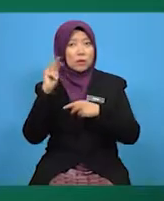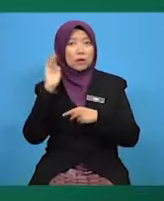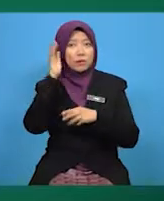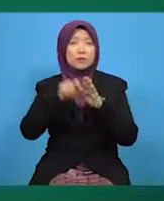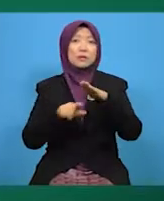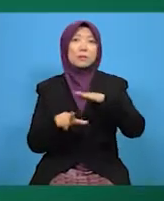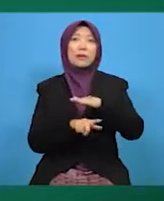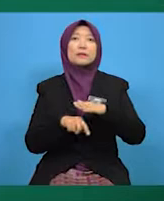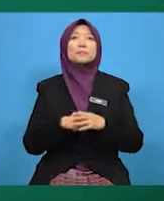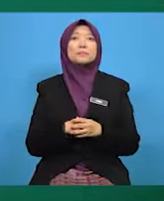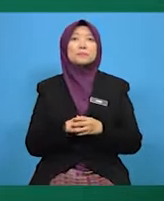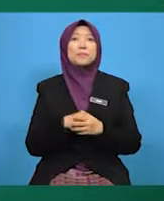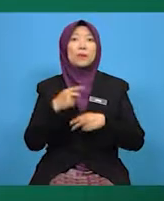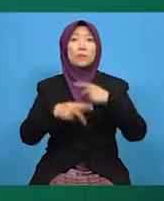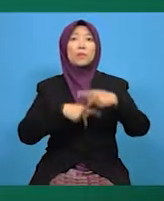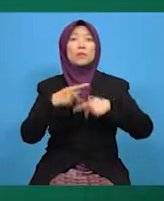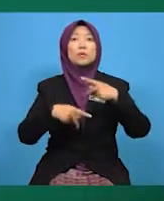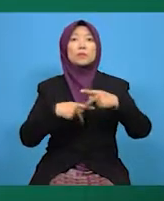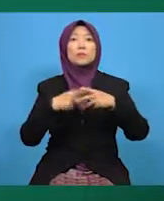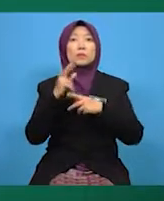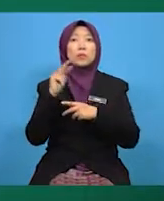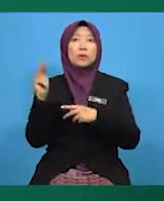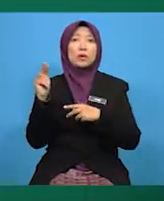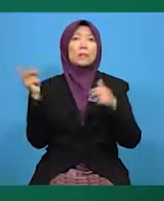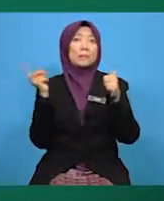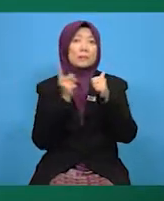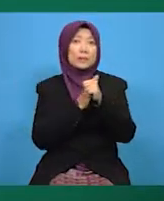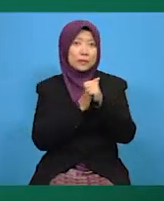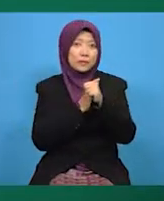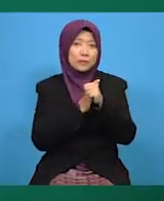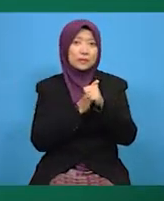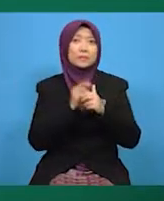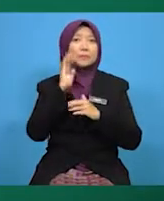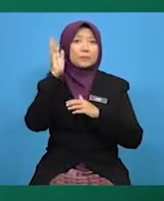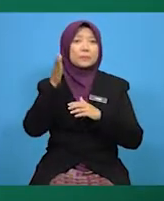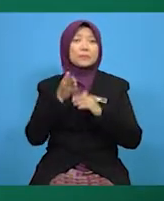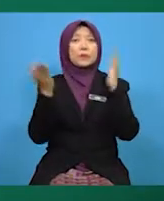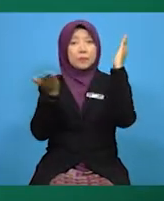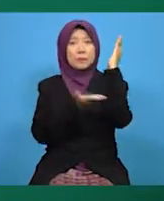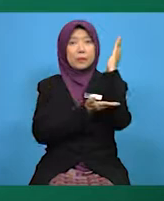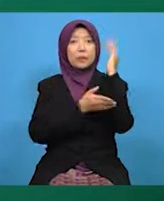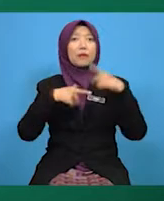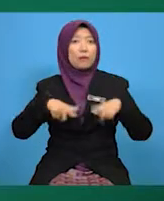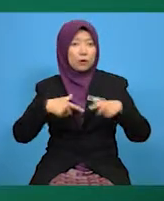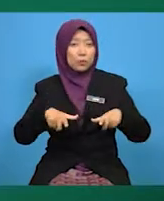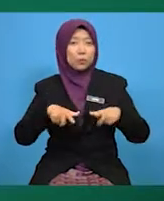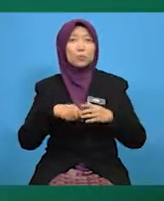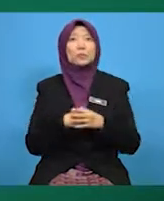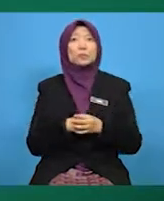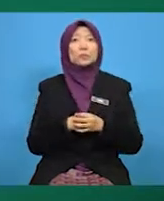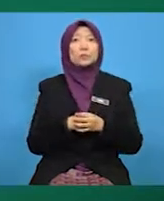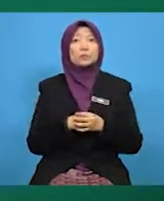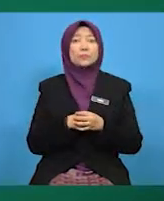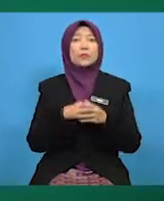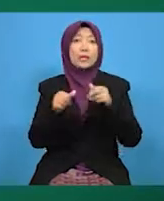terlibat. Proses pengeluaran bermula dengan aktiviti menebang kayu balak di hutan. Aktiviti ini